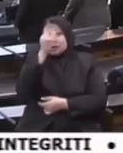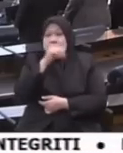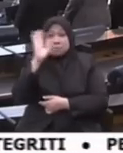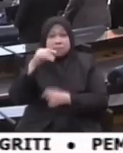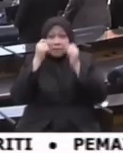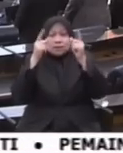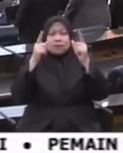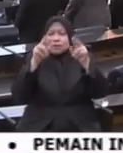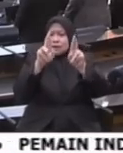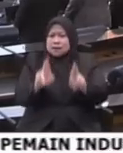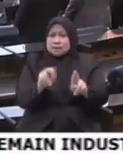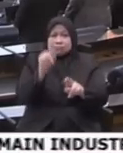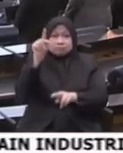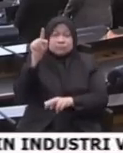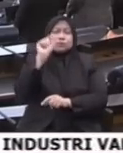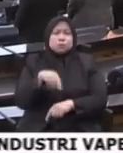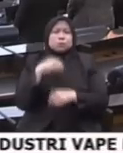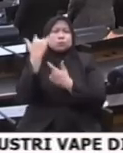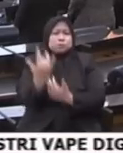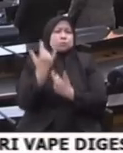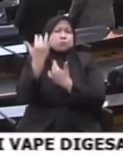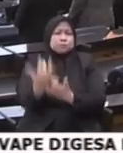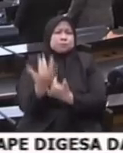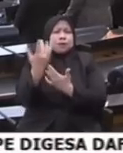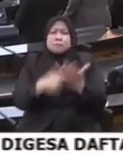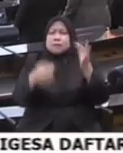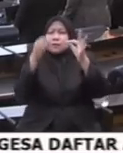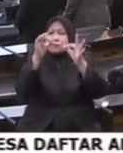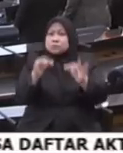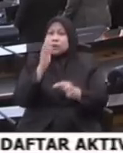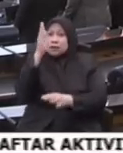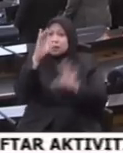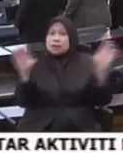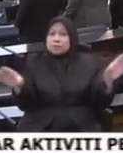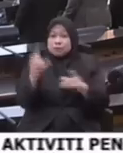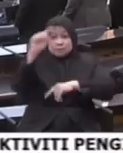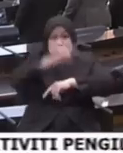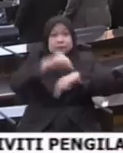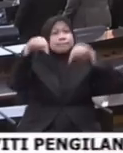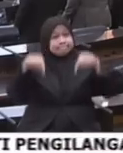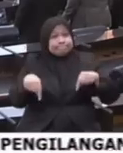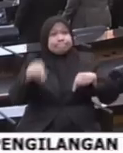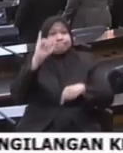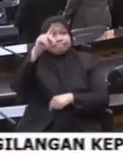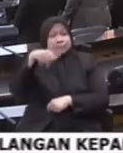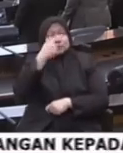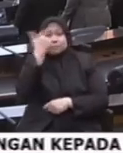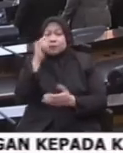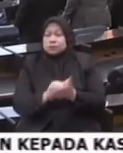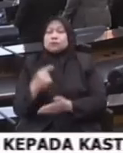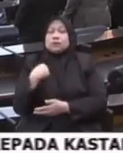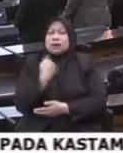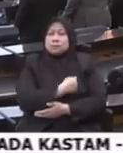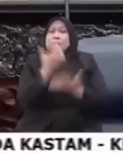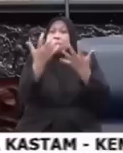tak sudah lagi bahwa rakyat di bawah sana menunggu-nunggu akan keputusannya akan kita buatkan pada hari ini yang tertua sebab itu kami